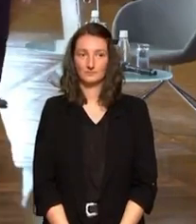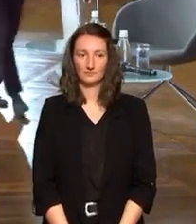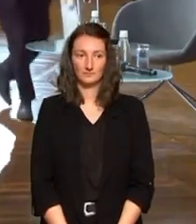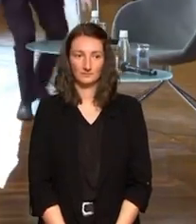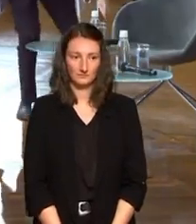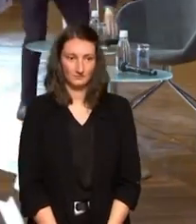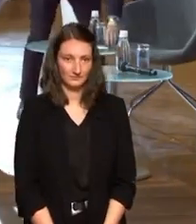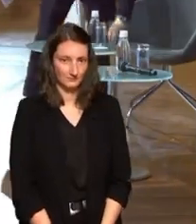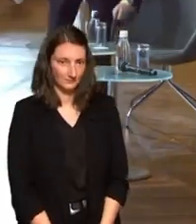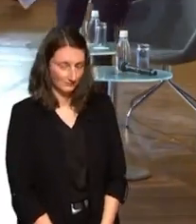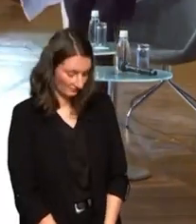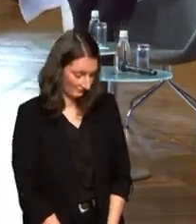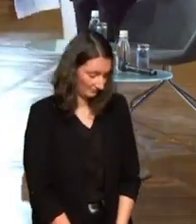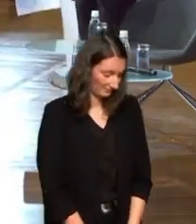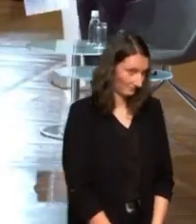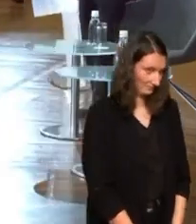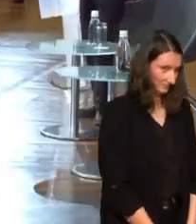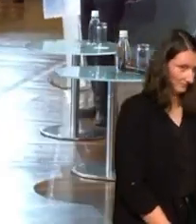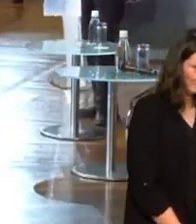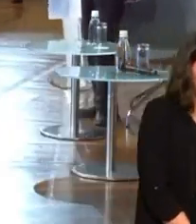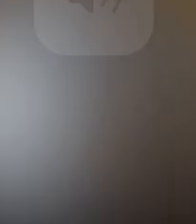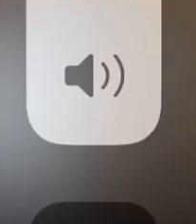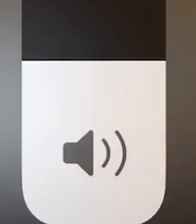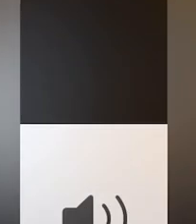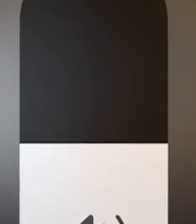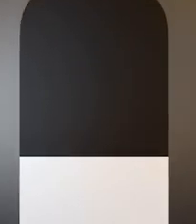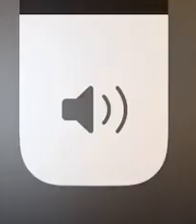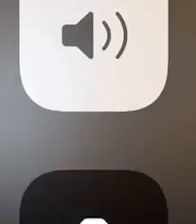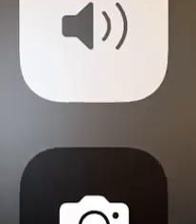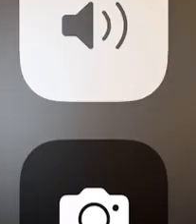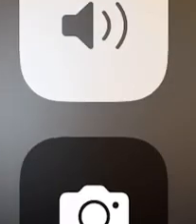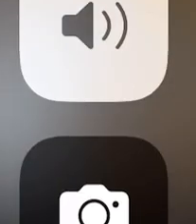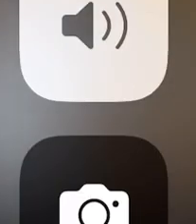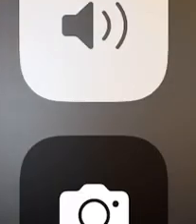Merci, Monsieur le Ministre, pour ce cours accéléré d'allemand.